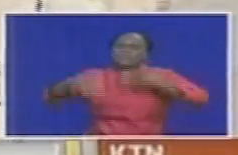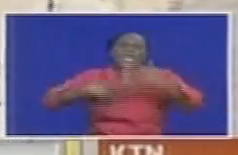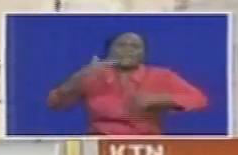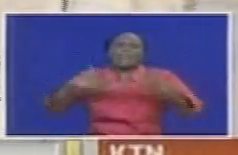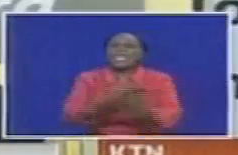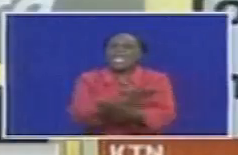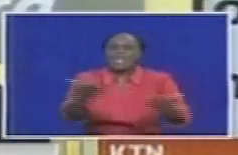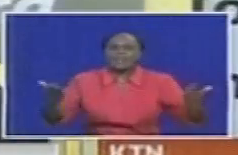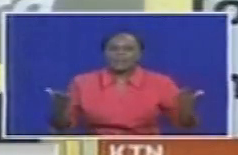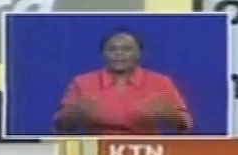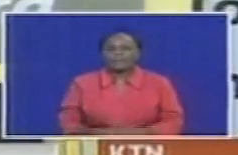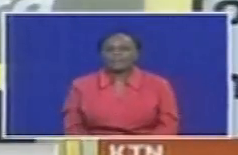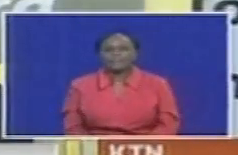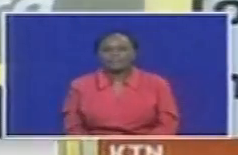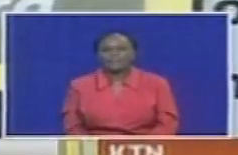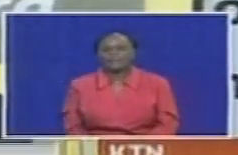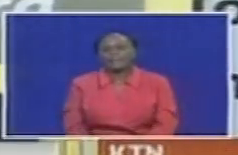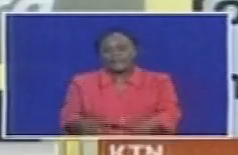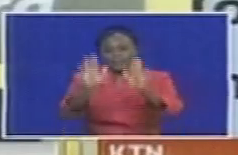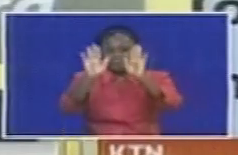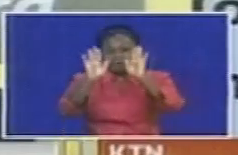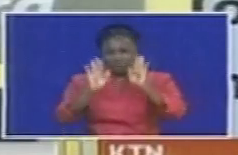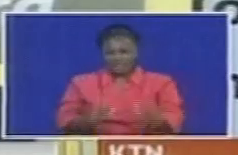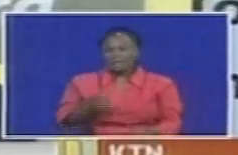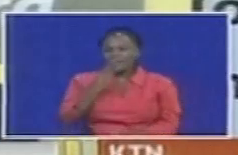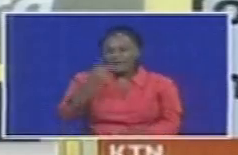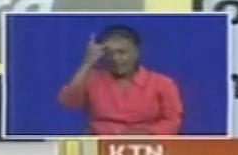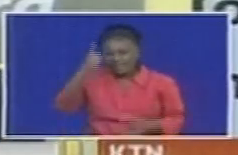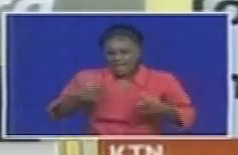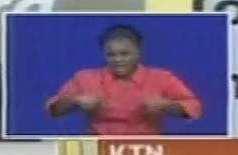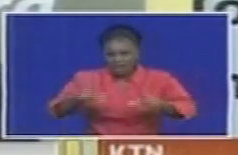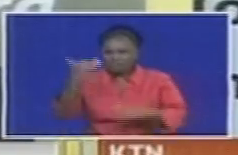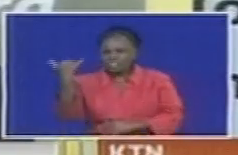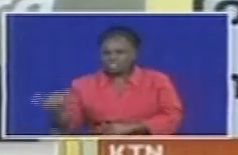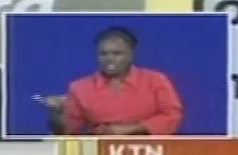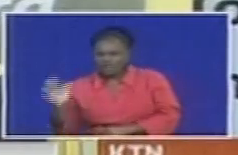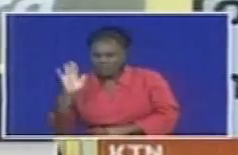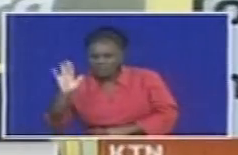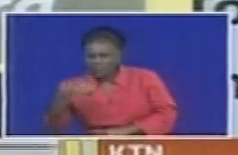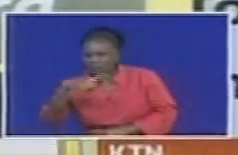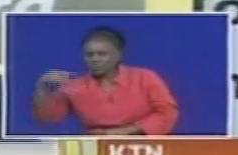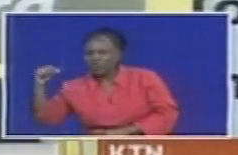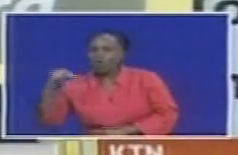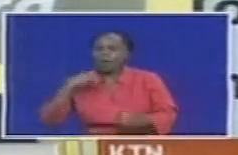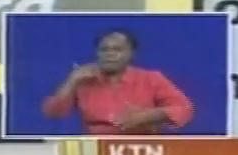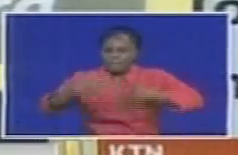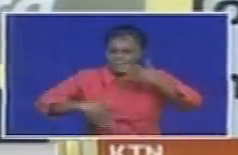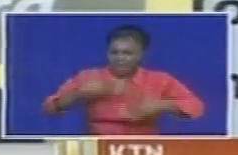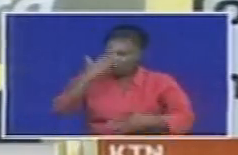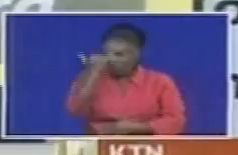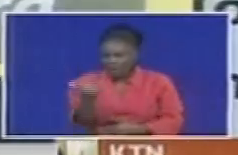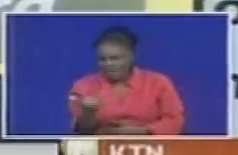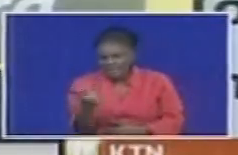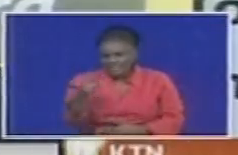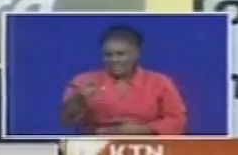hizo. So it is very important that parents allow their children to go out and play because